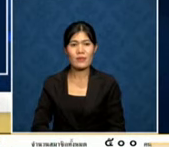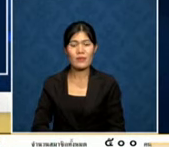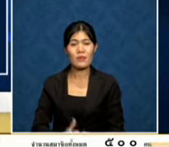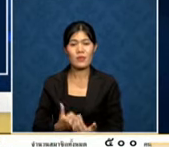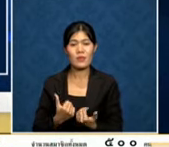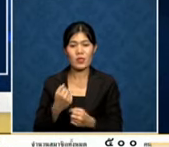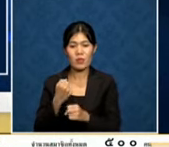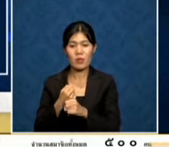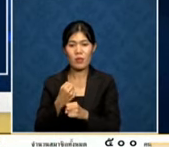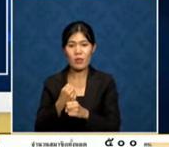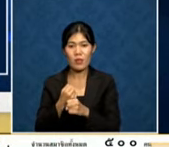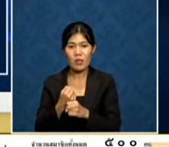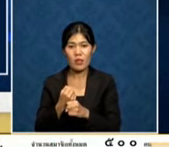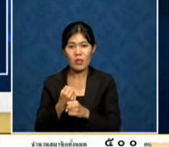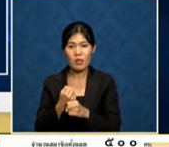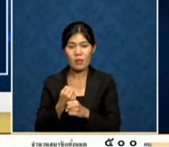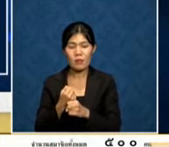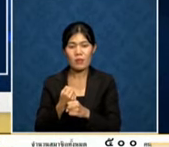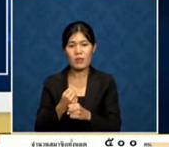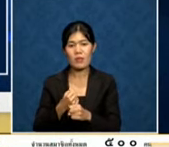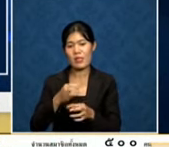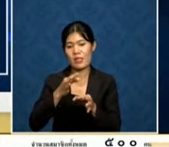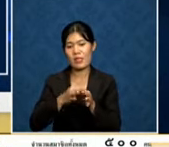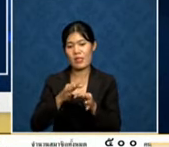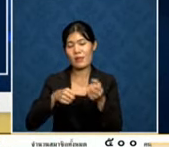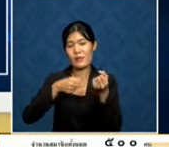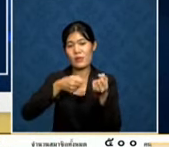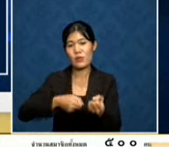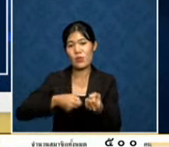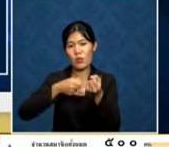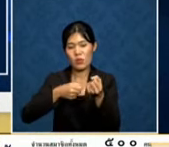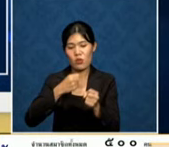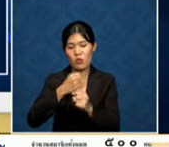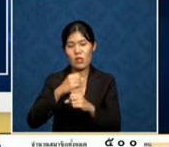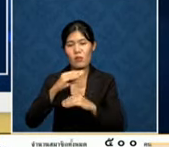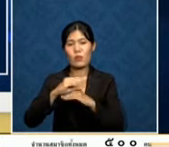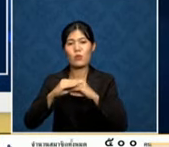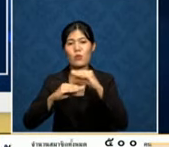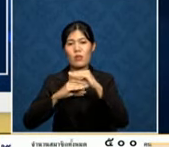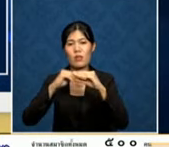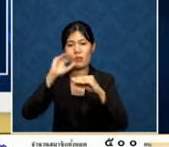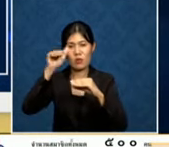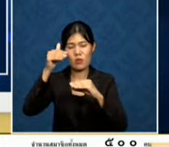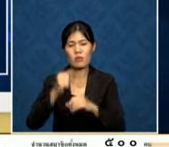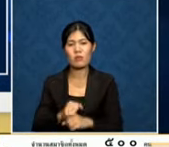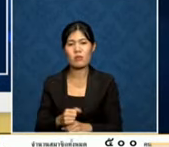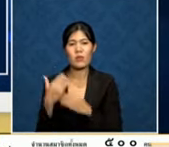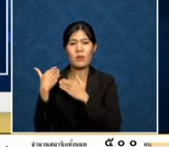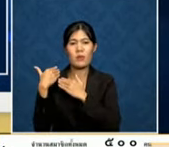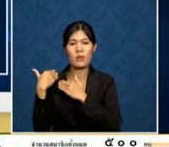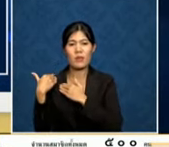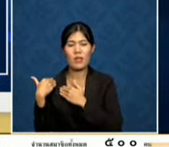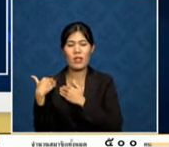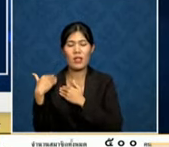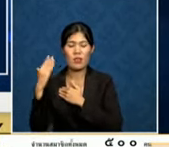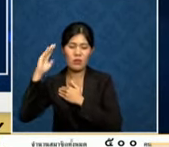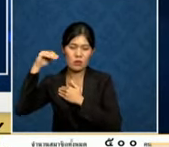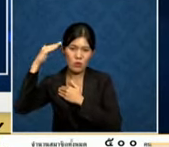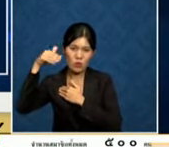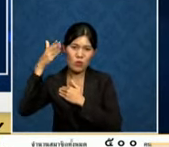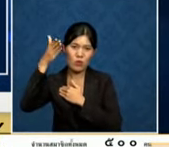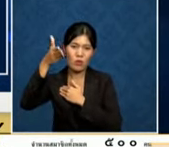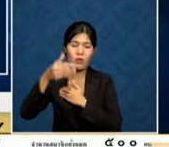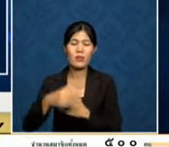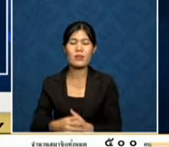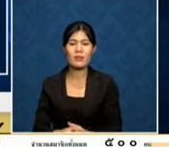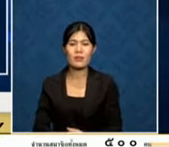ธกสให้ดำเนินโครงการไปก่อนซึ่งจะก่อภาระในระยะยาวที่จะเกิดขึ้น